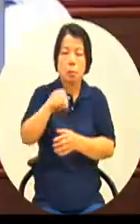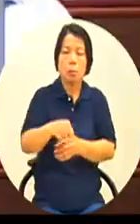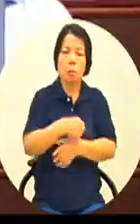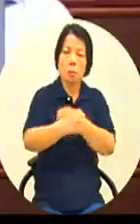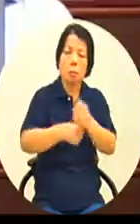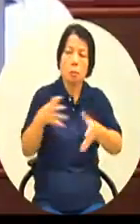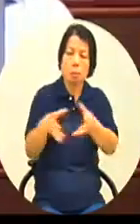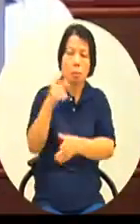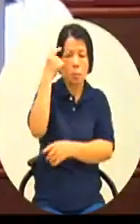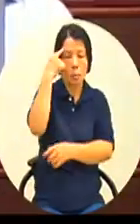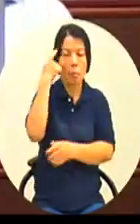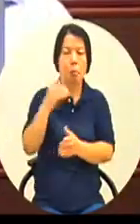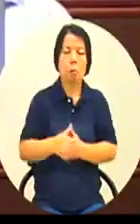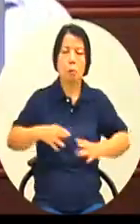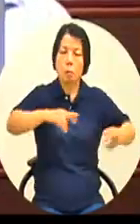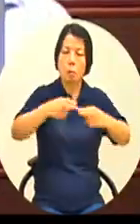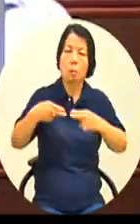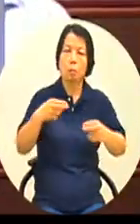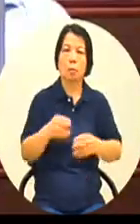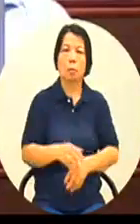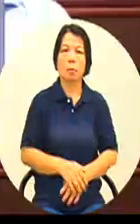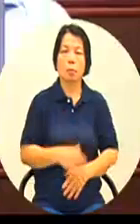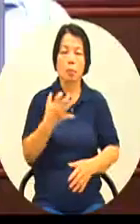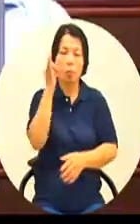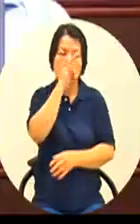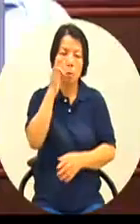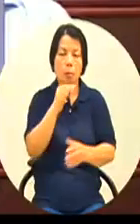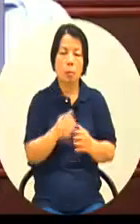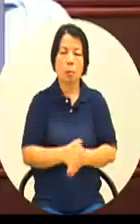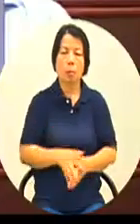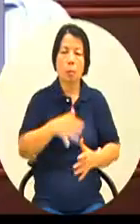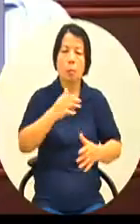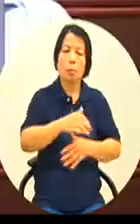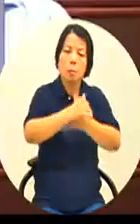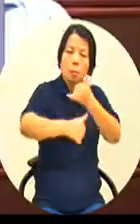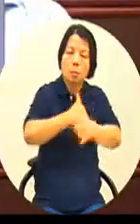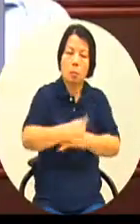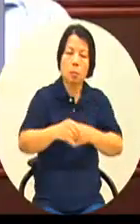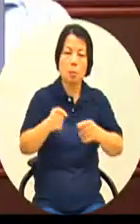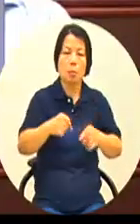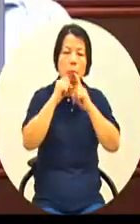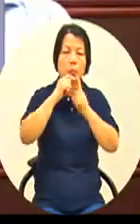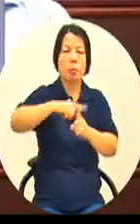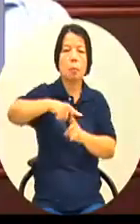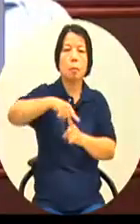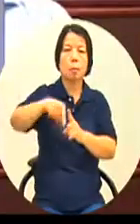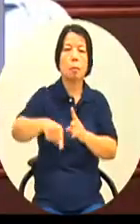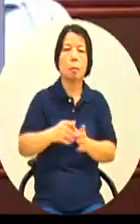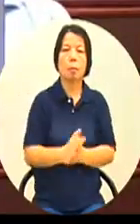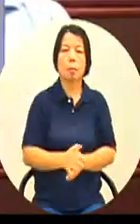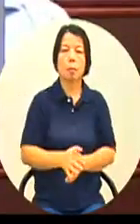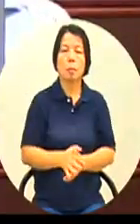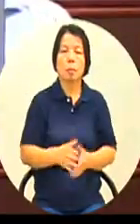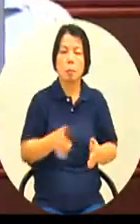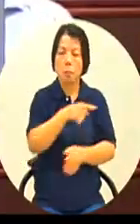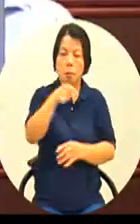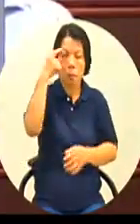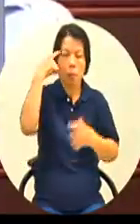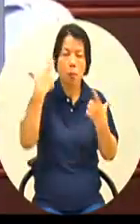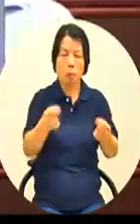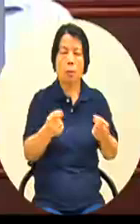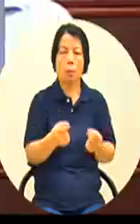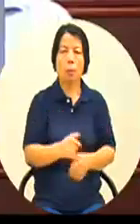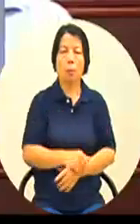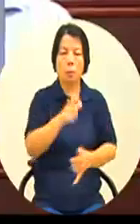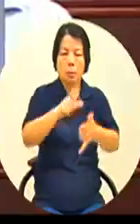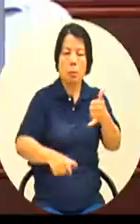们是不是可以共同来改变，共同来寻找更好的生活品质。如果这些是大家共同的方案，那在一